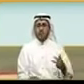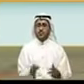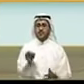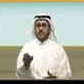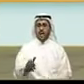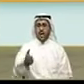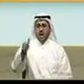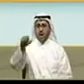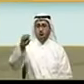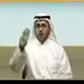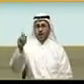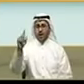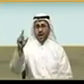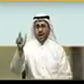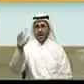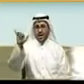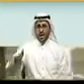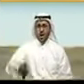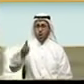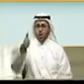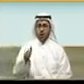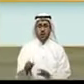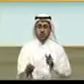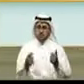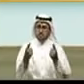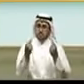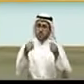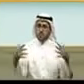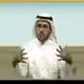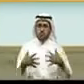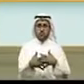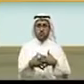تبعد 320 كيلومترا عن العاصمة كييف.